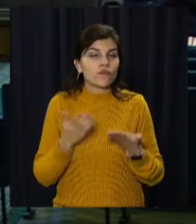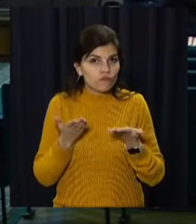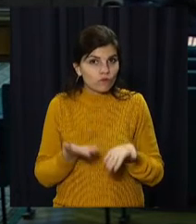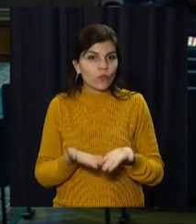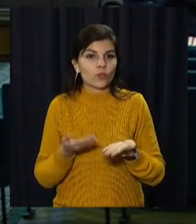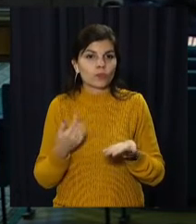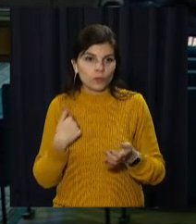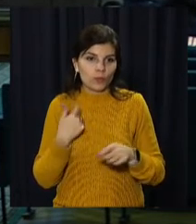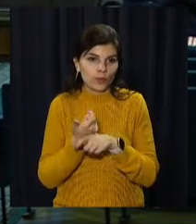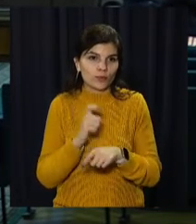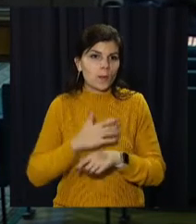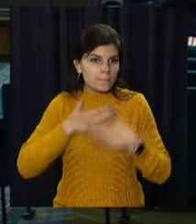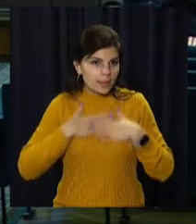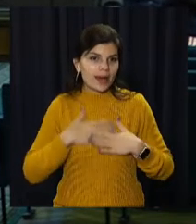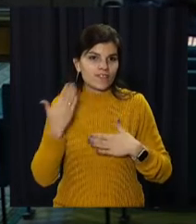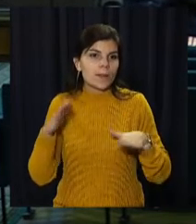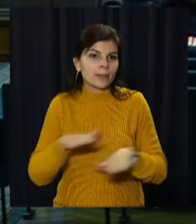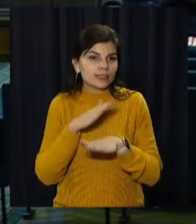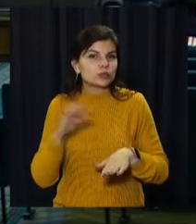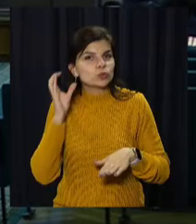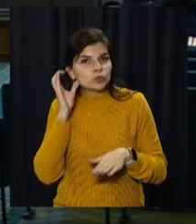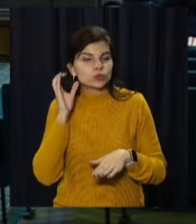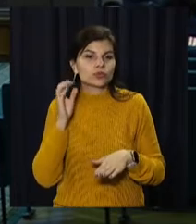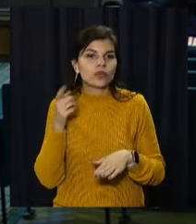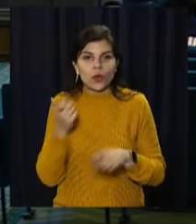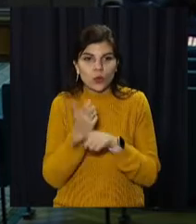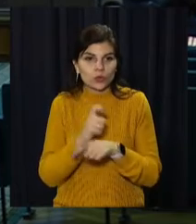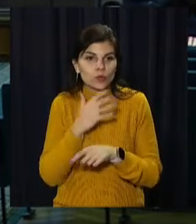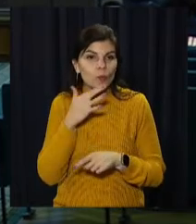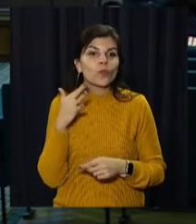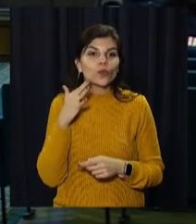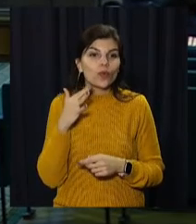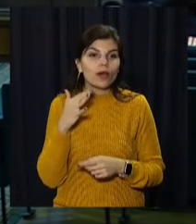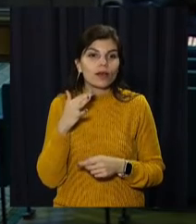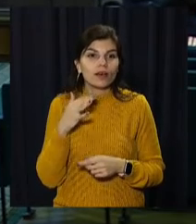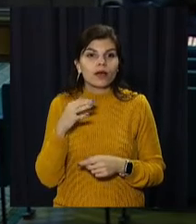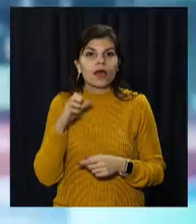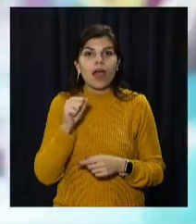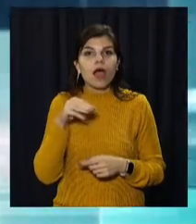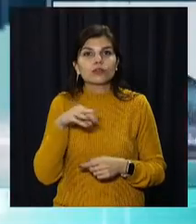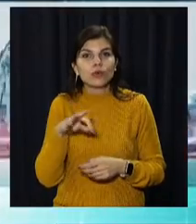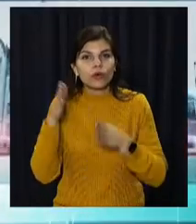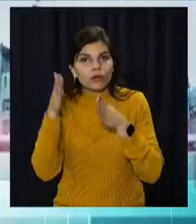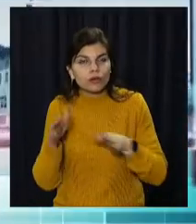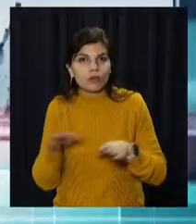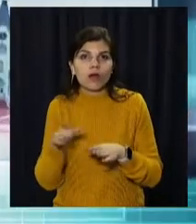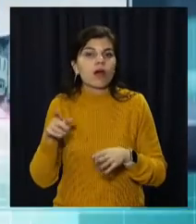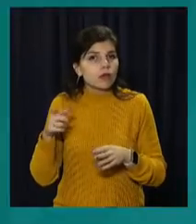Вона дуже багато про АТО поє, вона молодець, що не боялася приїжджати к нам.